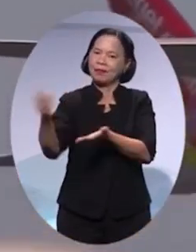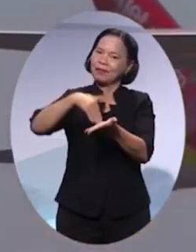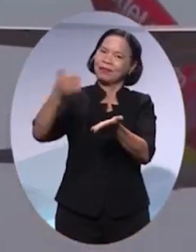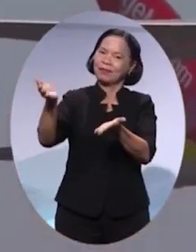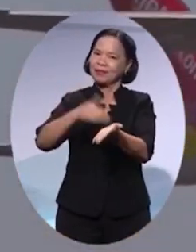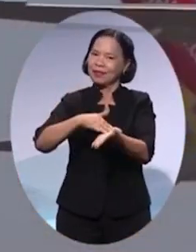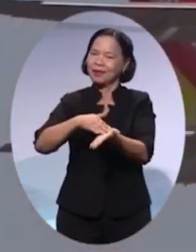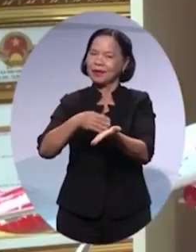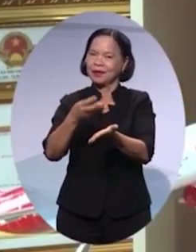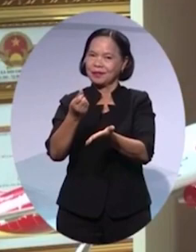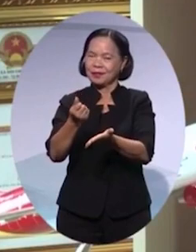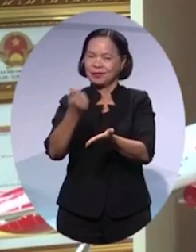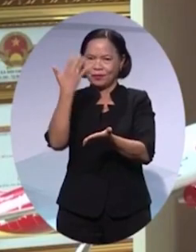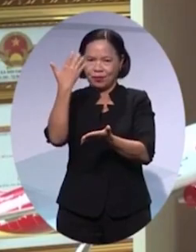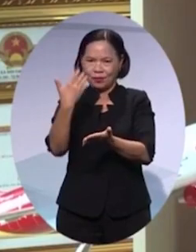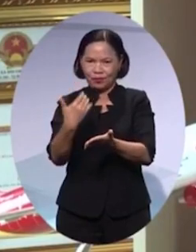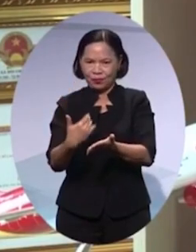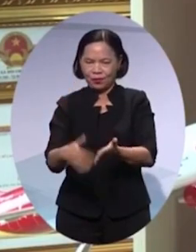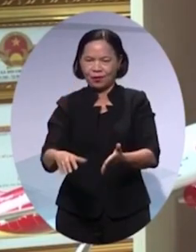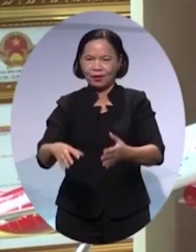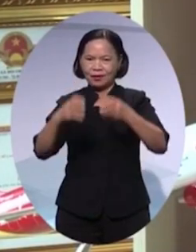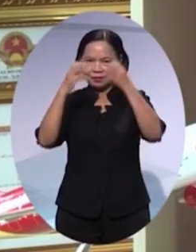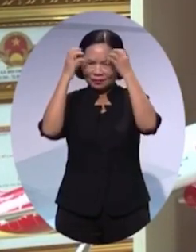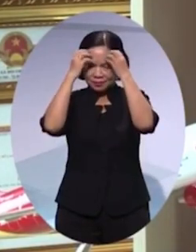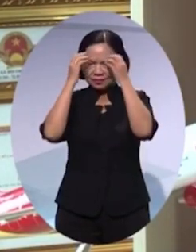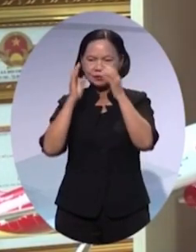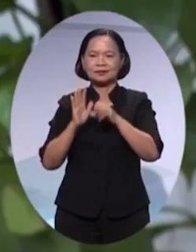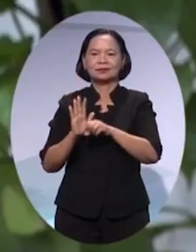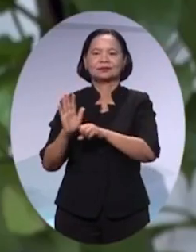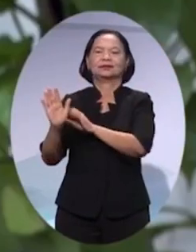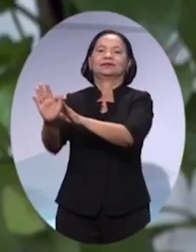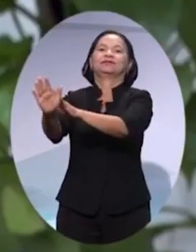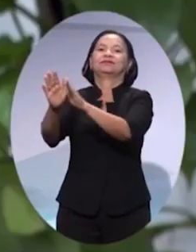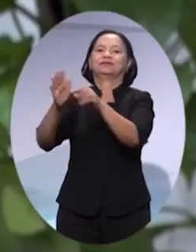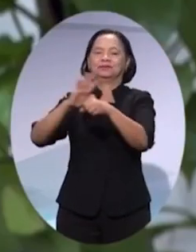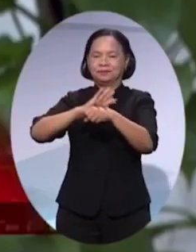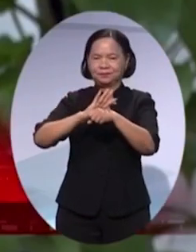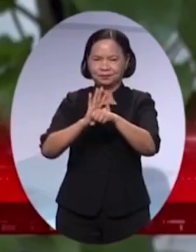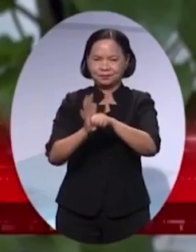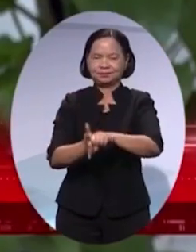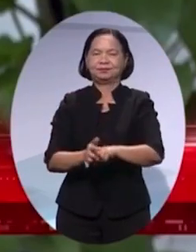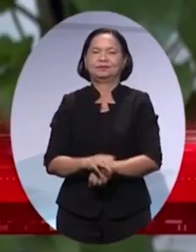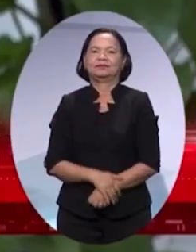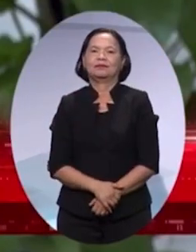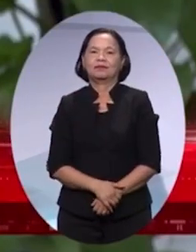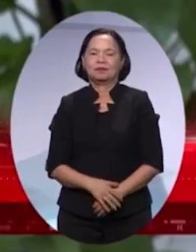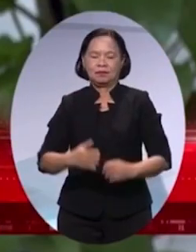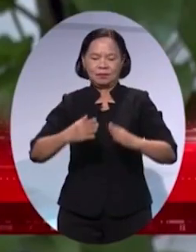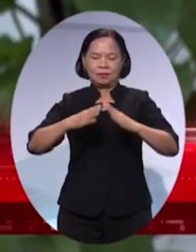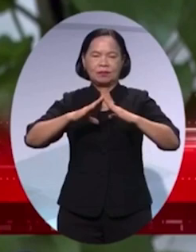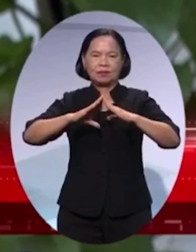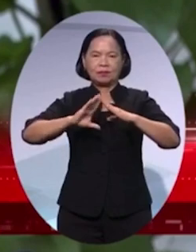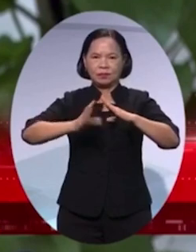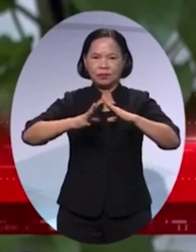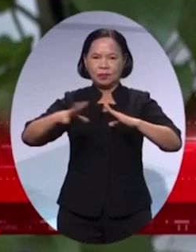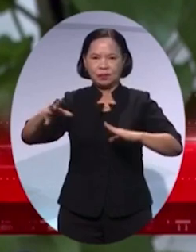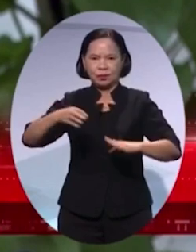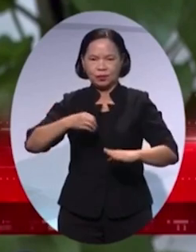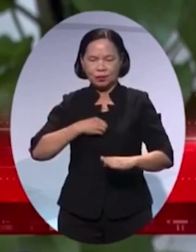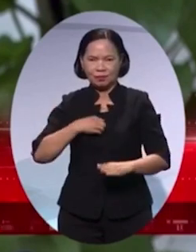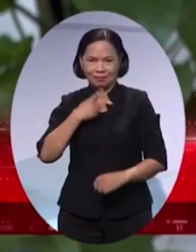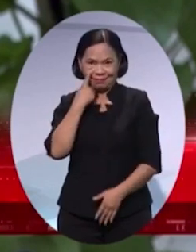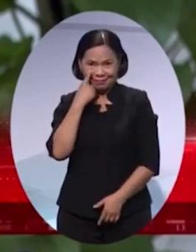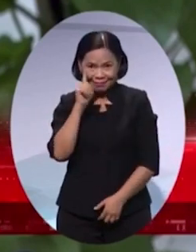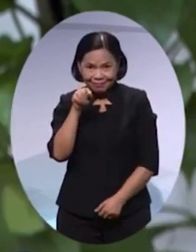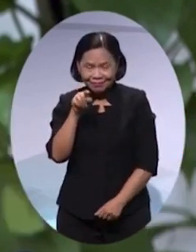đi qua cái giai đoạn mà căng thẳng phòng chống dịch bệnh. Nhiều khi từ doanh nghiệp chúng tôi chưa đề đạt lên thì thấy các cán bộ của Vietin đã